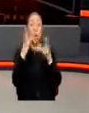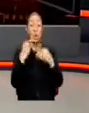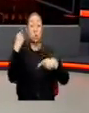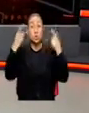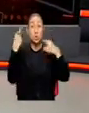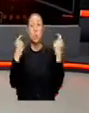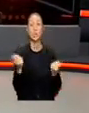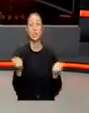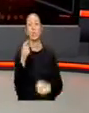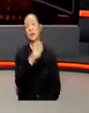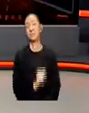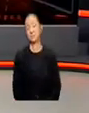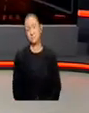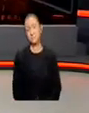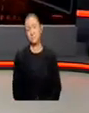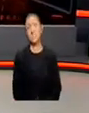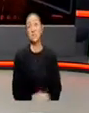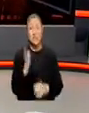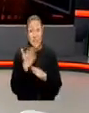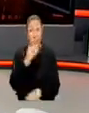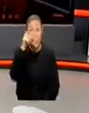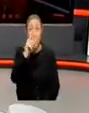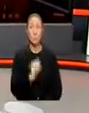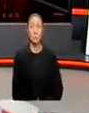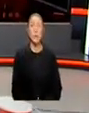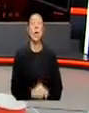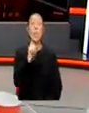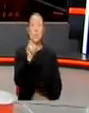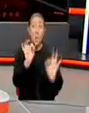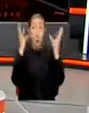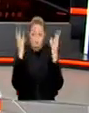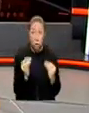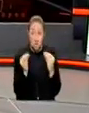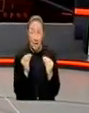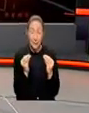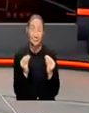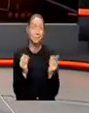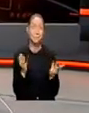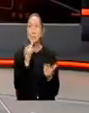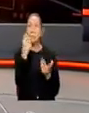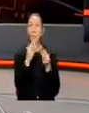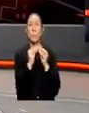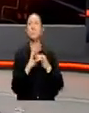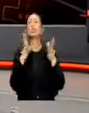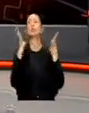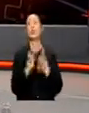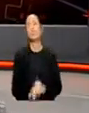düşündürmeye çalışıyorlar işte sebep bu Böyle olunca da hiçbir sorunumuz çözülmüyor